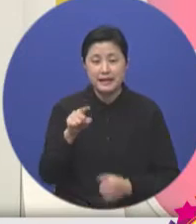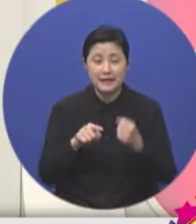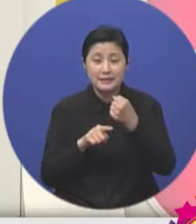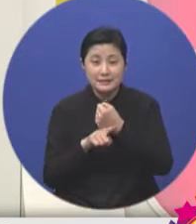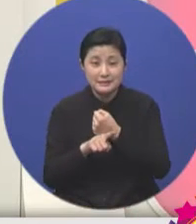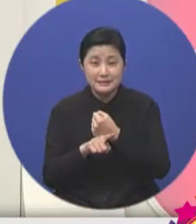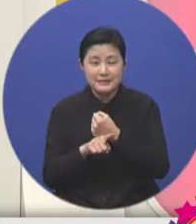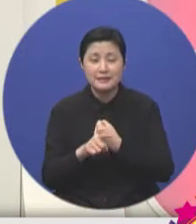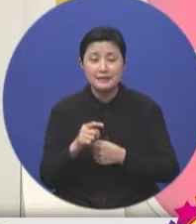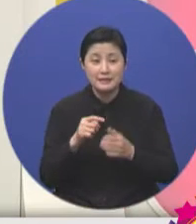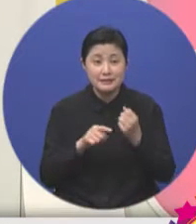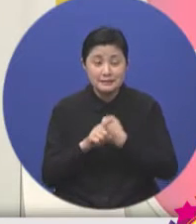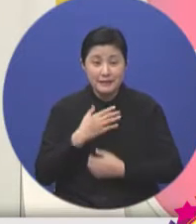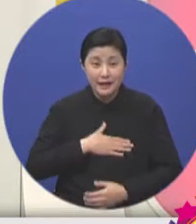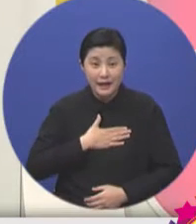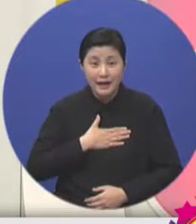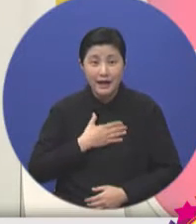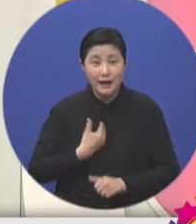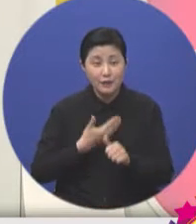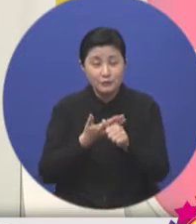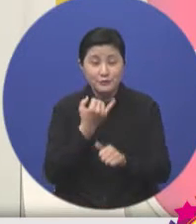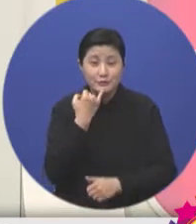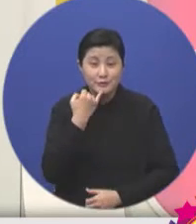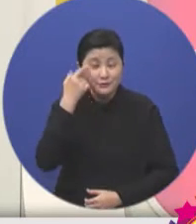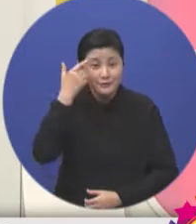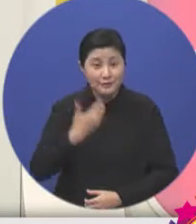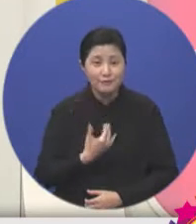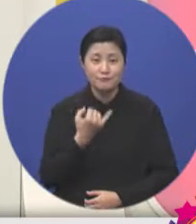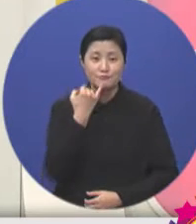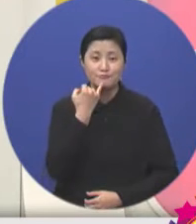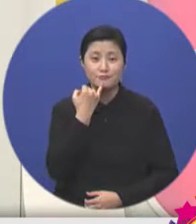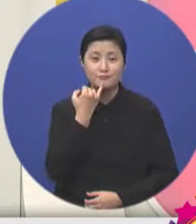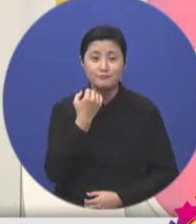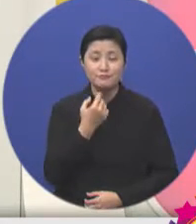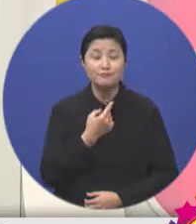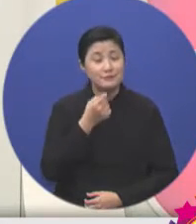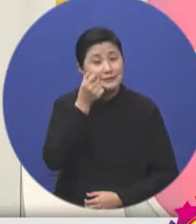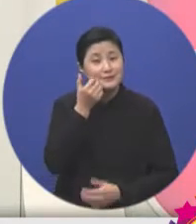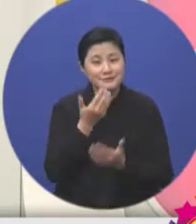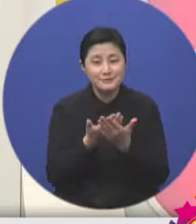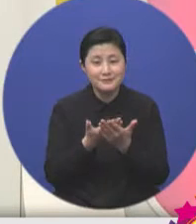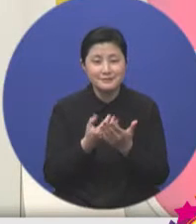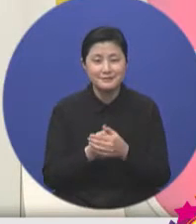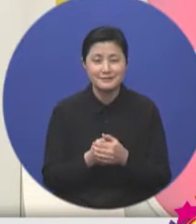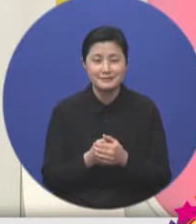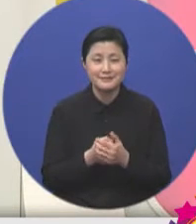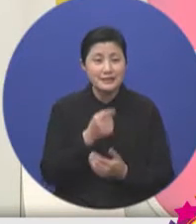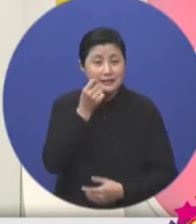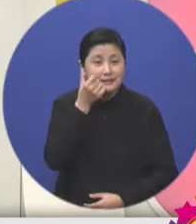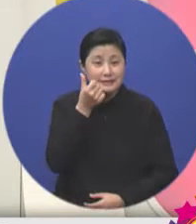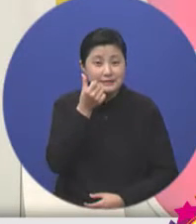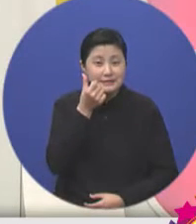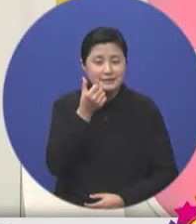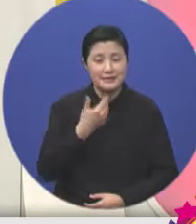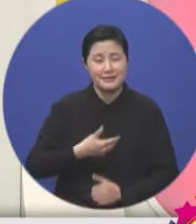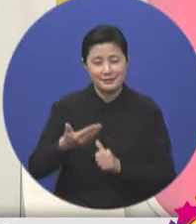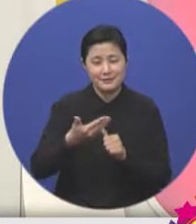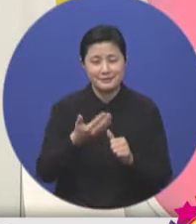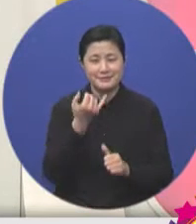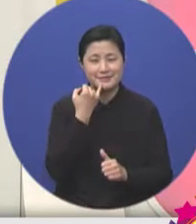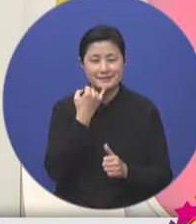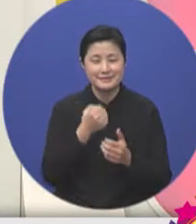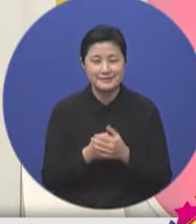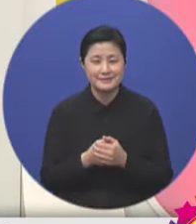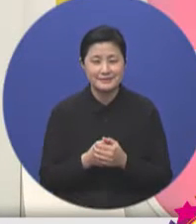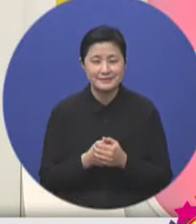아세요? 예, 예, 예. 가르쳐 좀 됩니까? 네, 아니, 괜찮은, 괜찮은 힌트 계세요? 좀 주세요. 예? 힌트요? 힌트로 알려주세요.